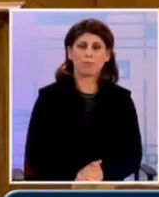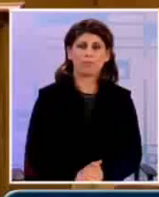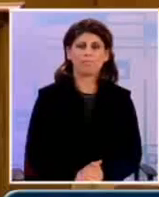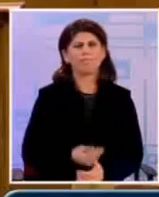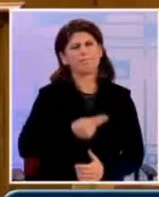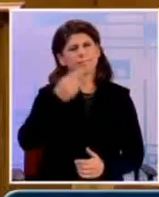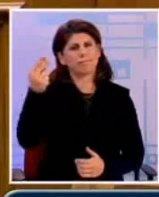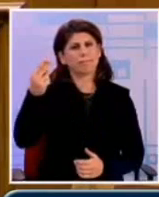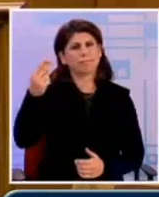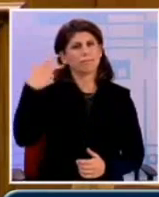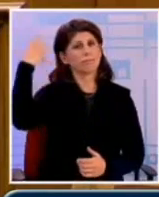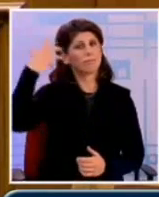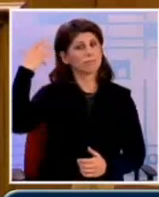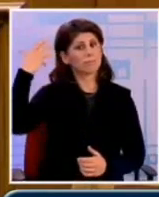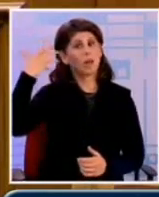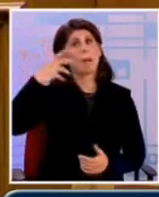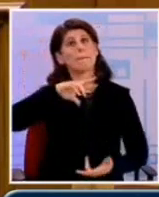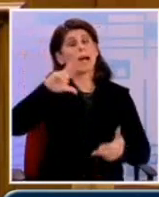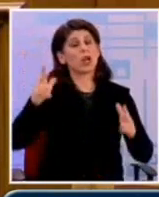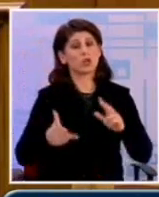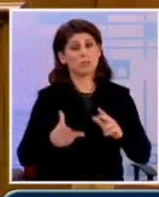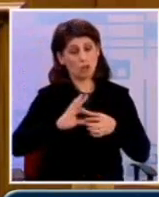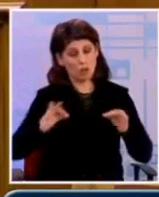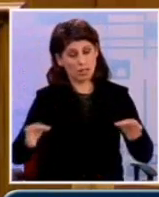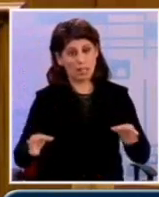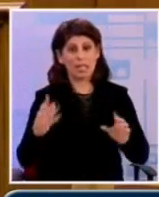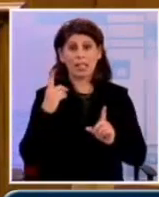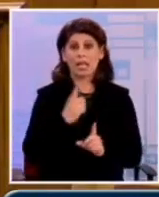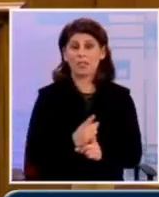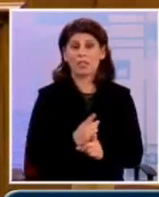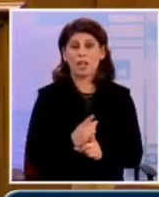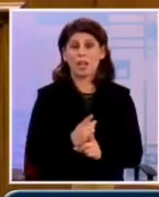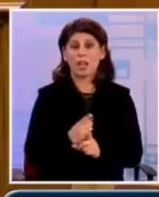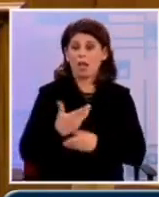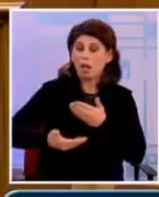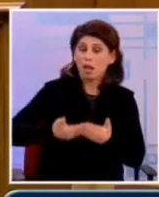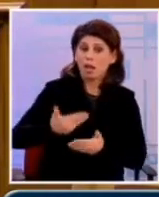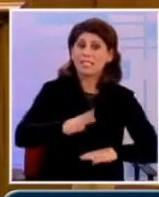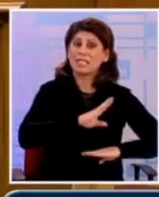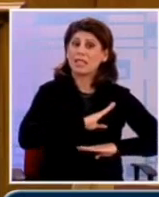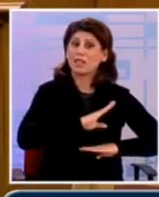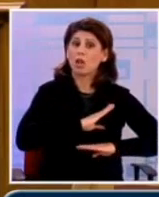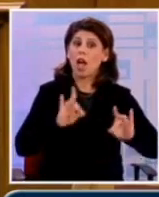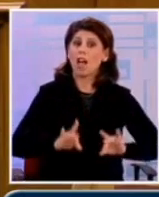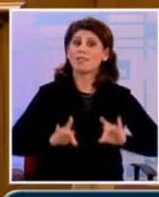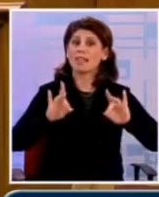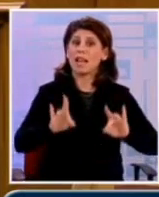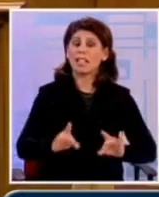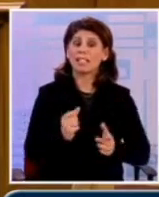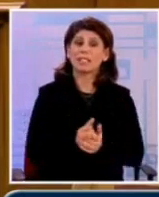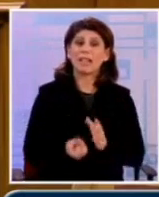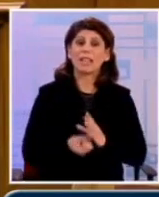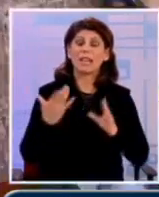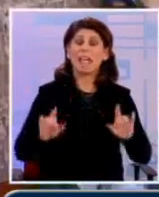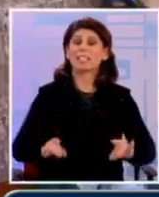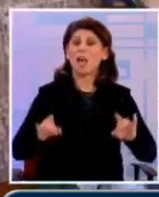κορυφαίοι διανοούμενοι όλου του κόσμου, ιστορικοί και ιδιαίτερα απόγονοι στρατιωτών της Αυστραλίας και της Νέας Ζηλανδίας, οι